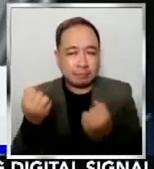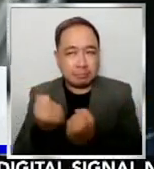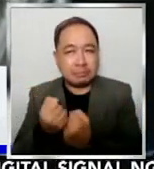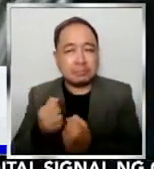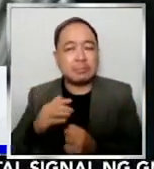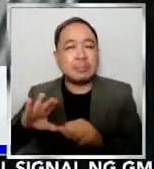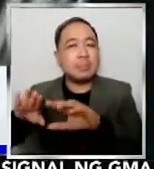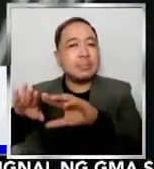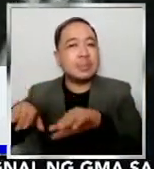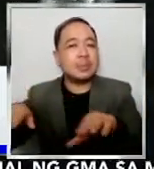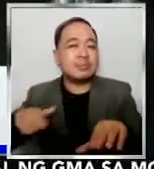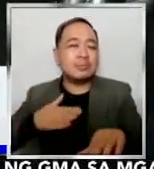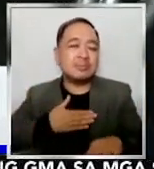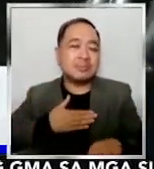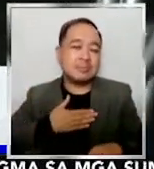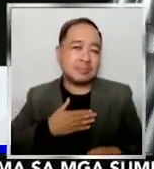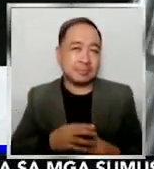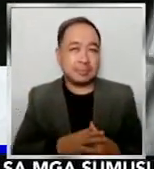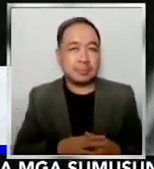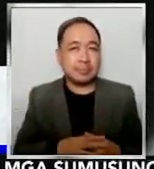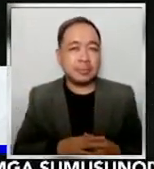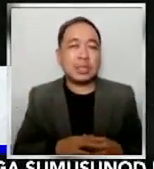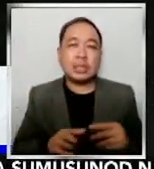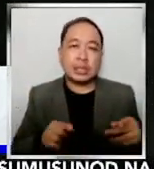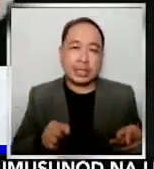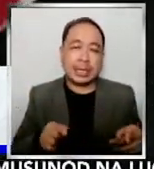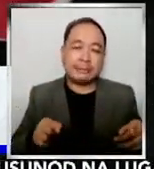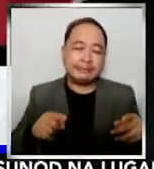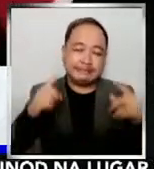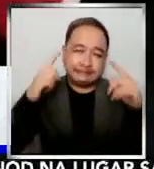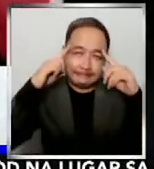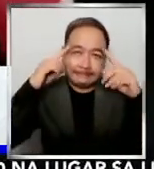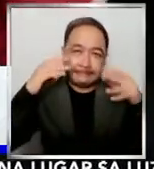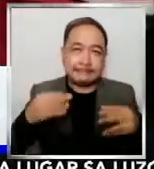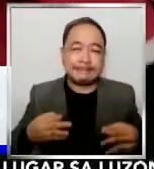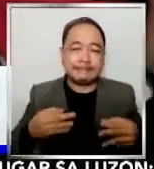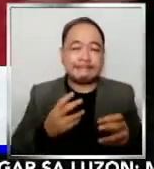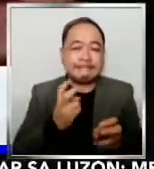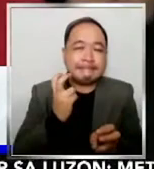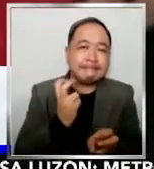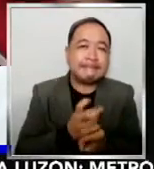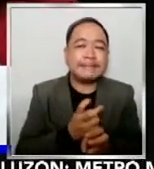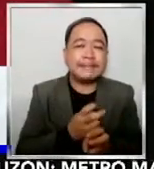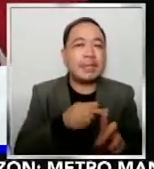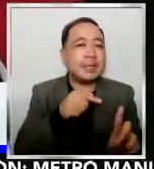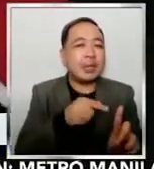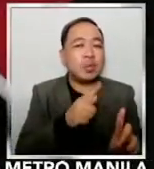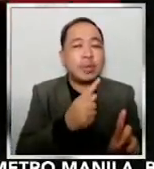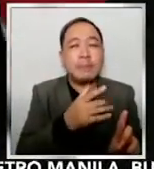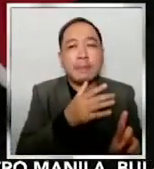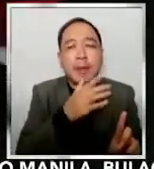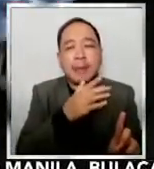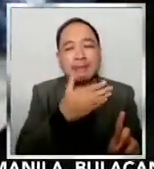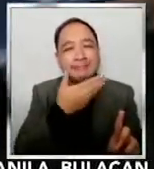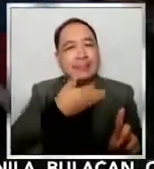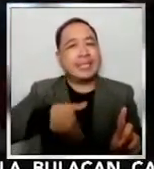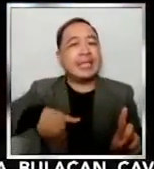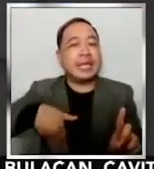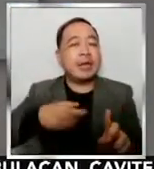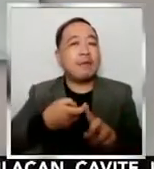Yan ang mabigat na desisyon na ginawa ng isang single mother sa Tondo sa Maynila na si Abigail